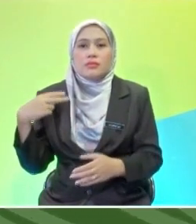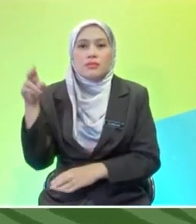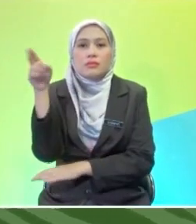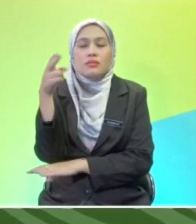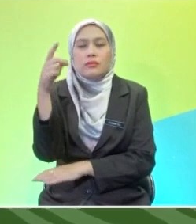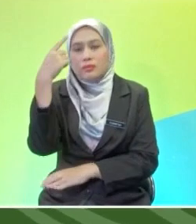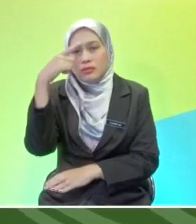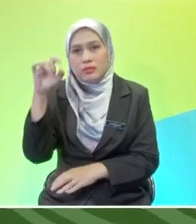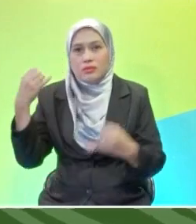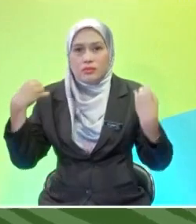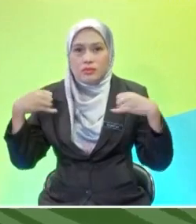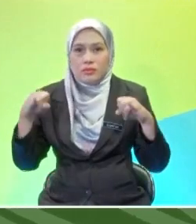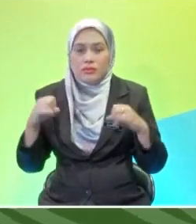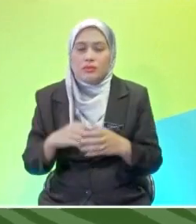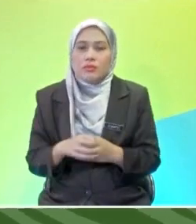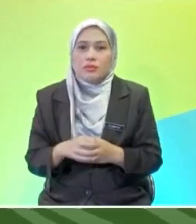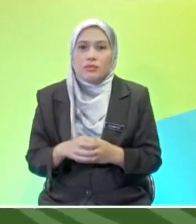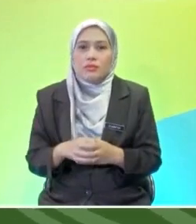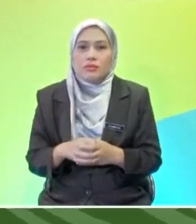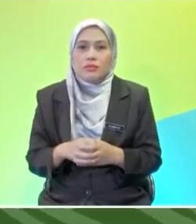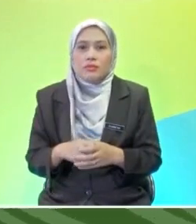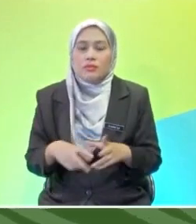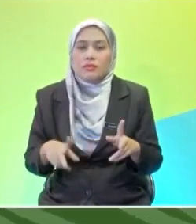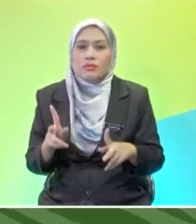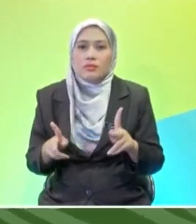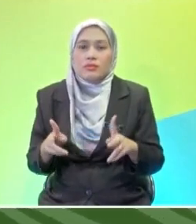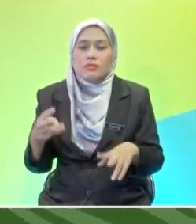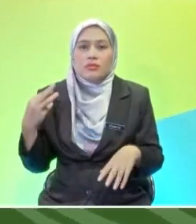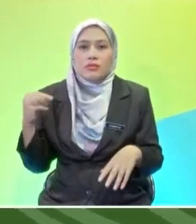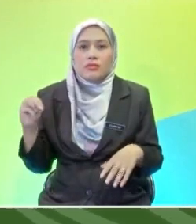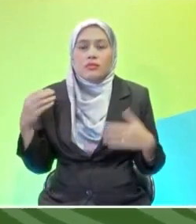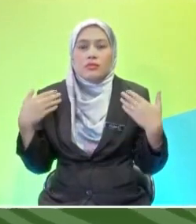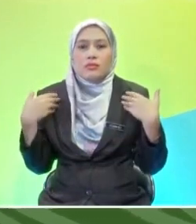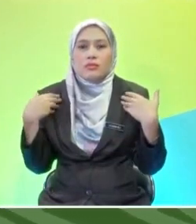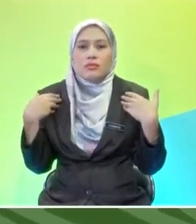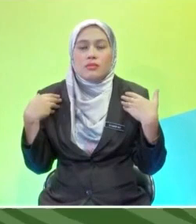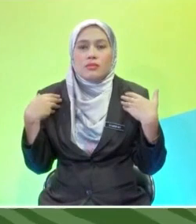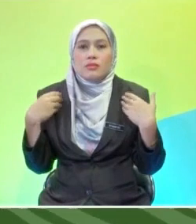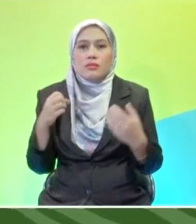Siapa yang ada kemahiran seni anyaman, mereka boleh apa? Yvonne, silakan Yvonne.